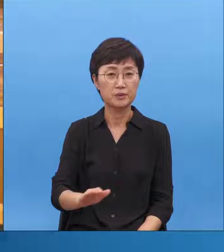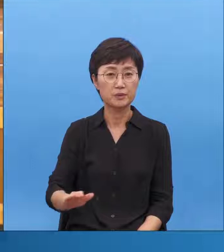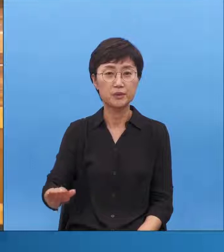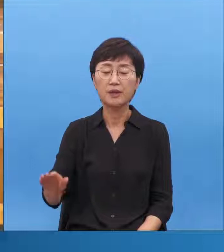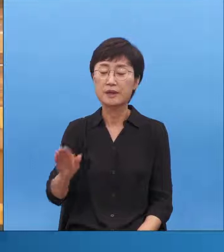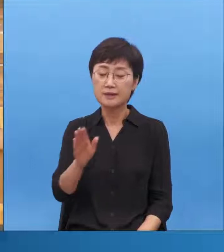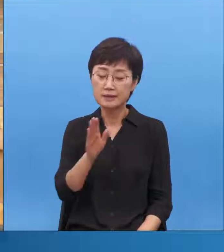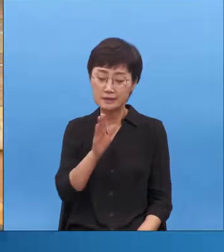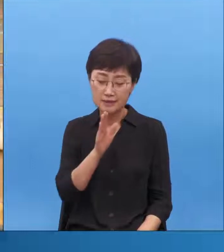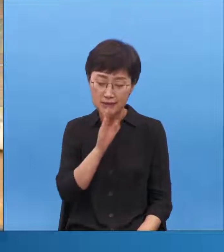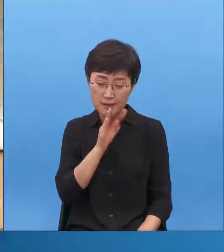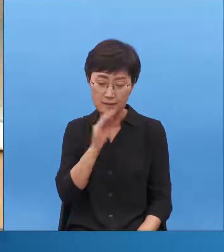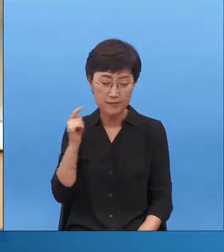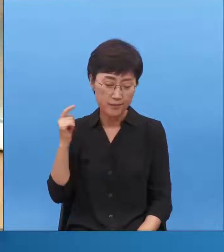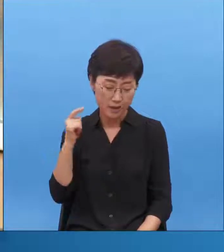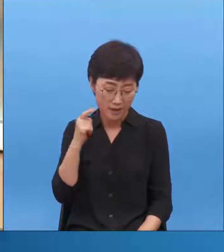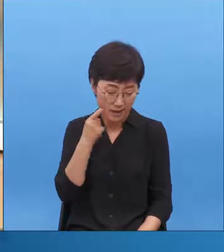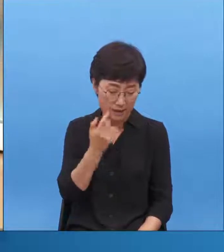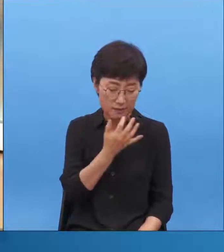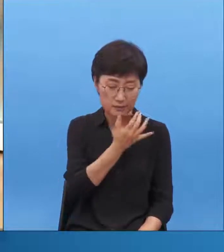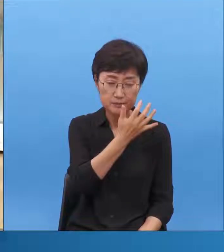참